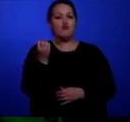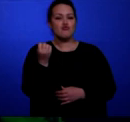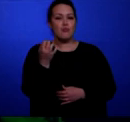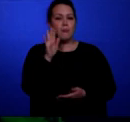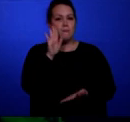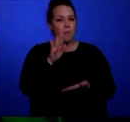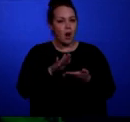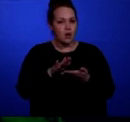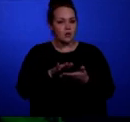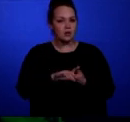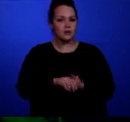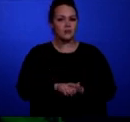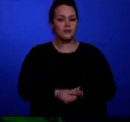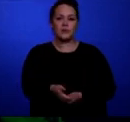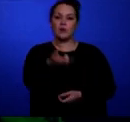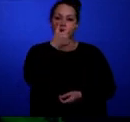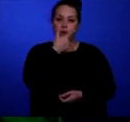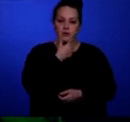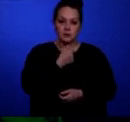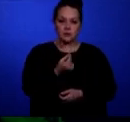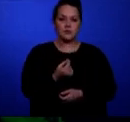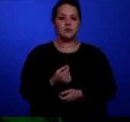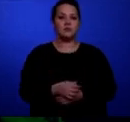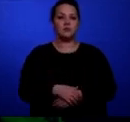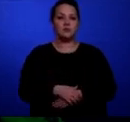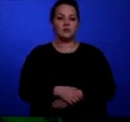Маленький цветок. Красивый цветок.